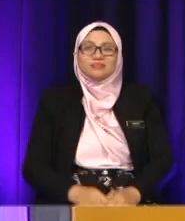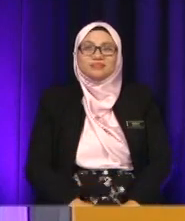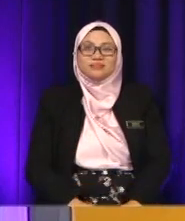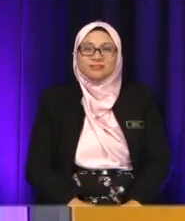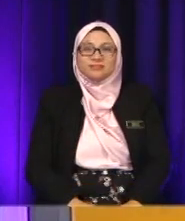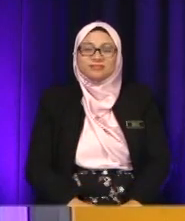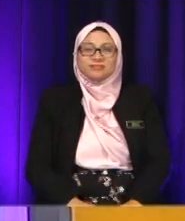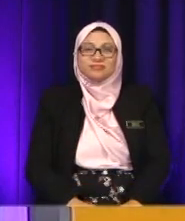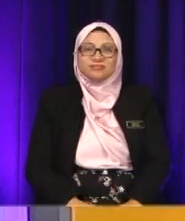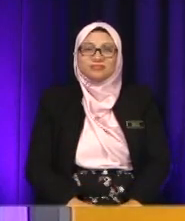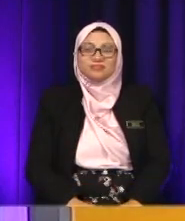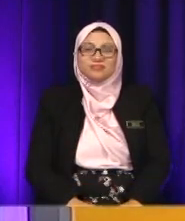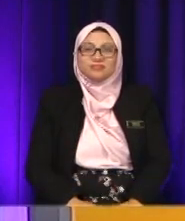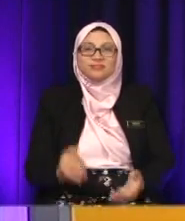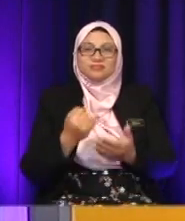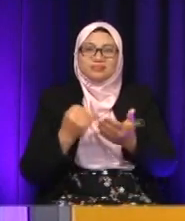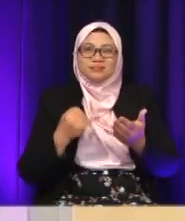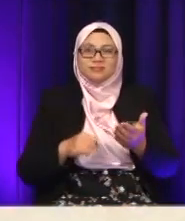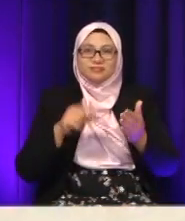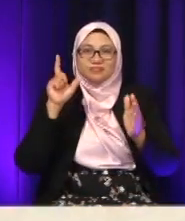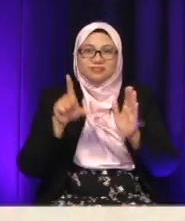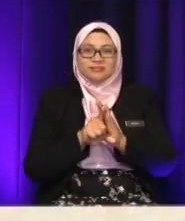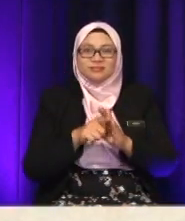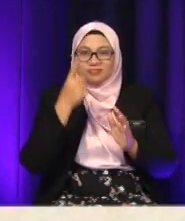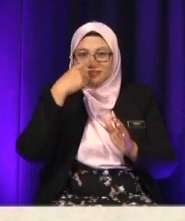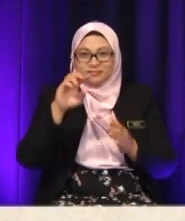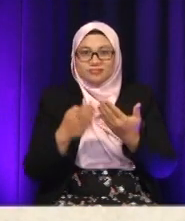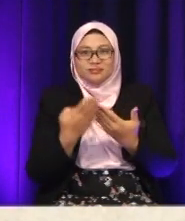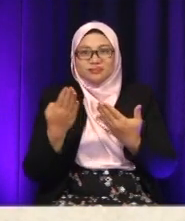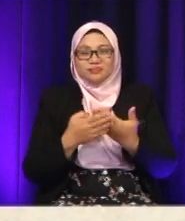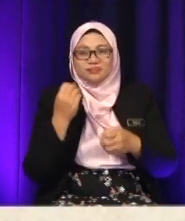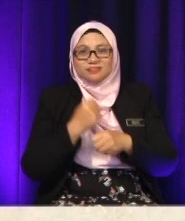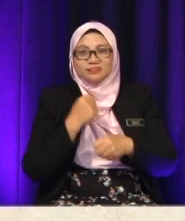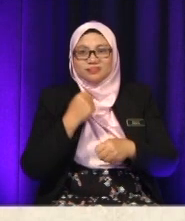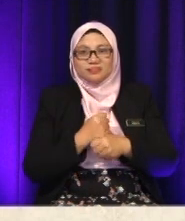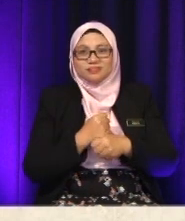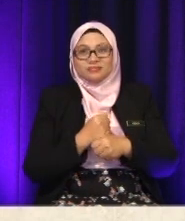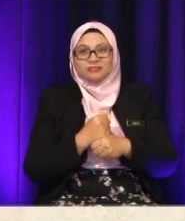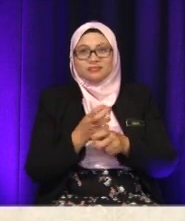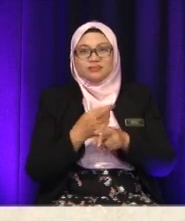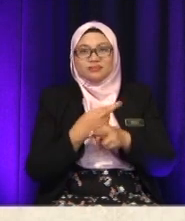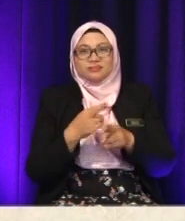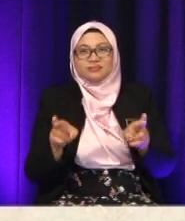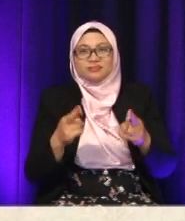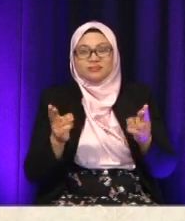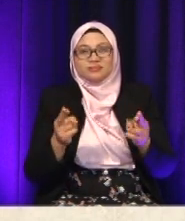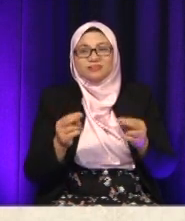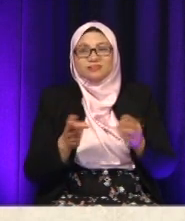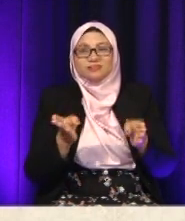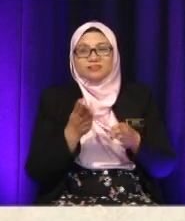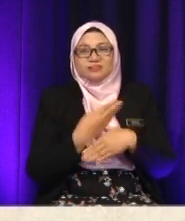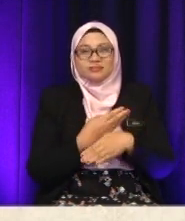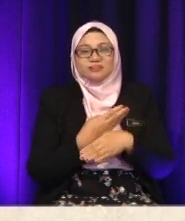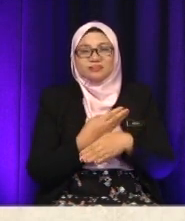lukisan dalam bentuk simbol tersebut adalah untuk memudahkan kerja yang mereka bentuk analisis sebenarnya sistem